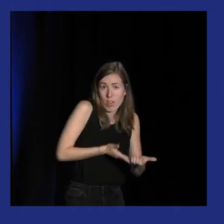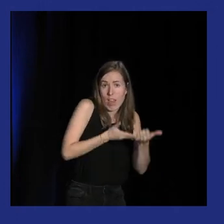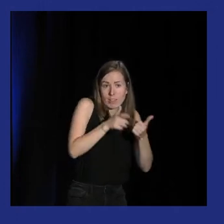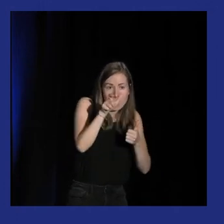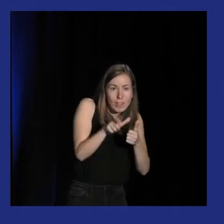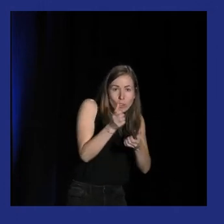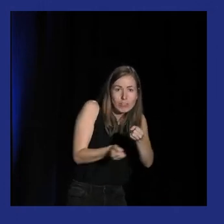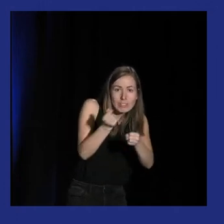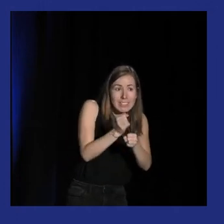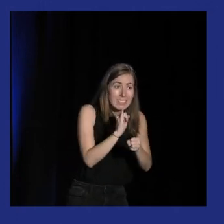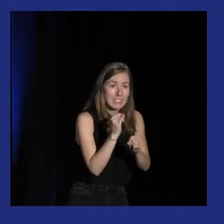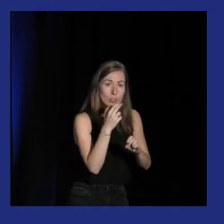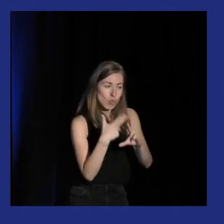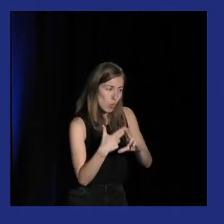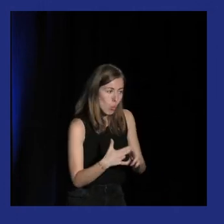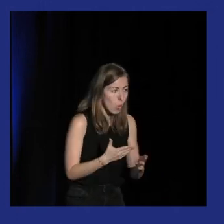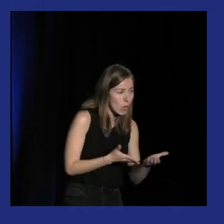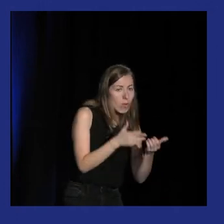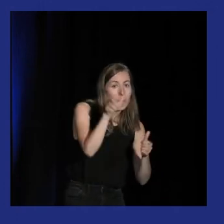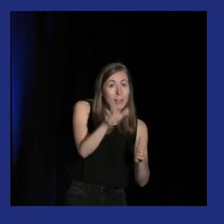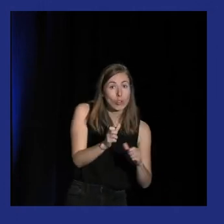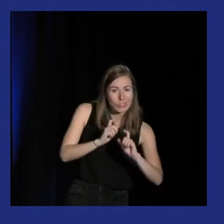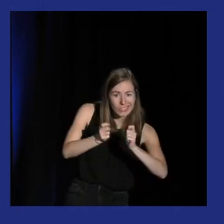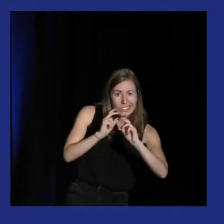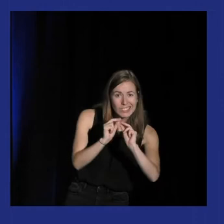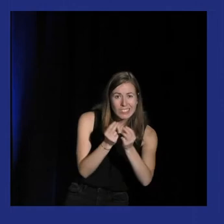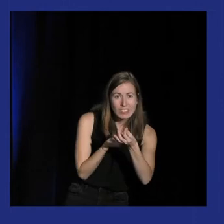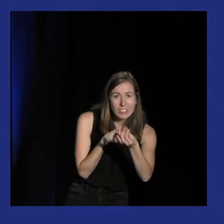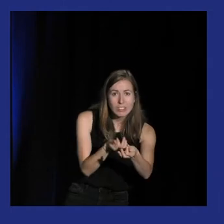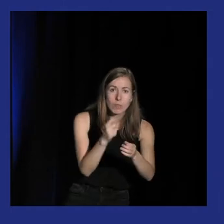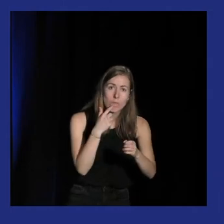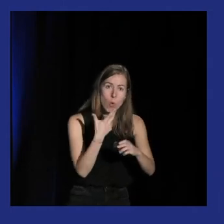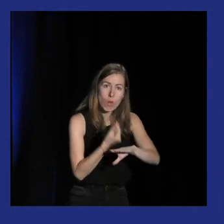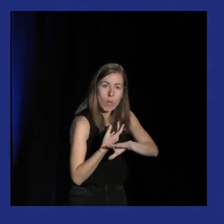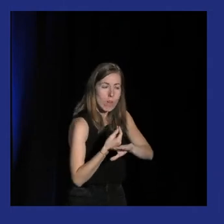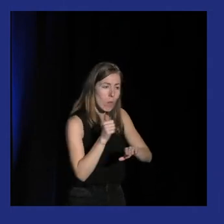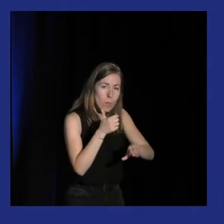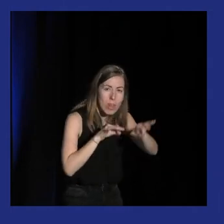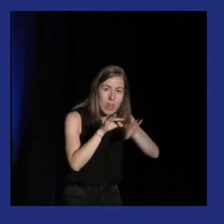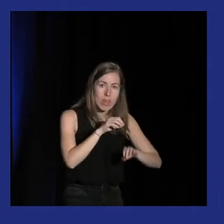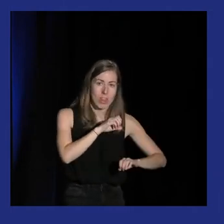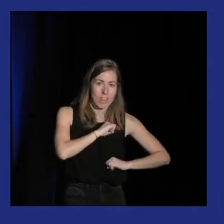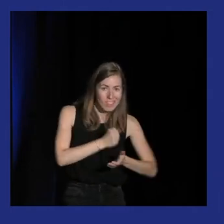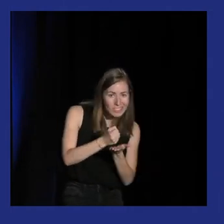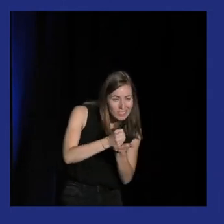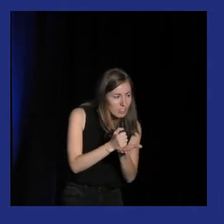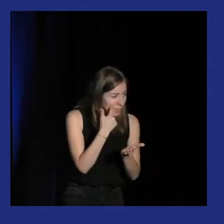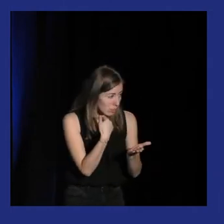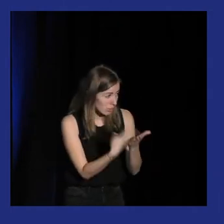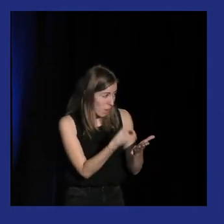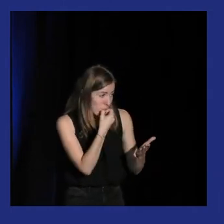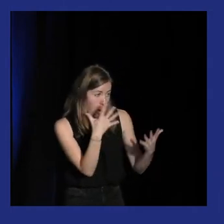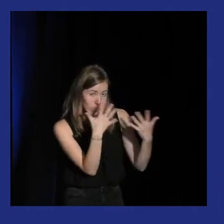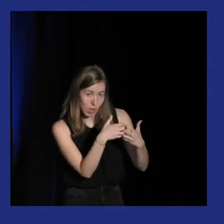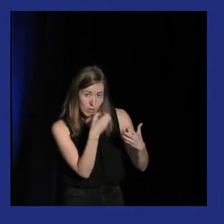compositeur briefer le compositeur le cas échéant faire des démos essayer de faire des premiers tests pour vraiment s'assurer du bon du bon fit et